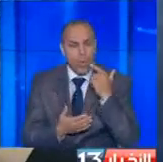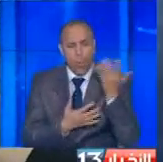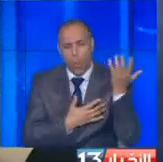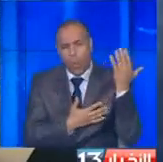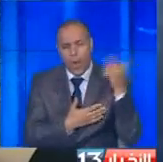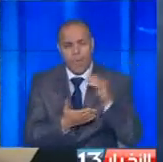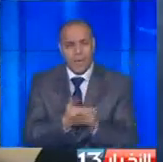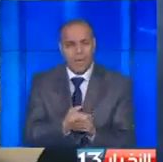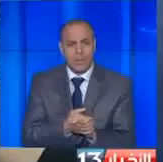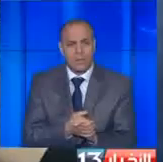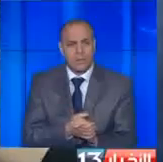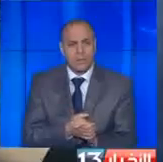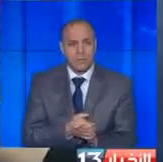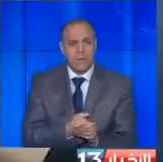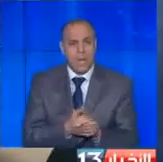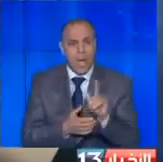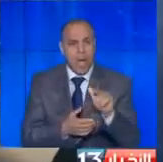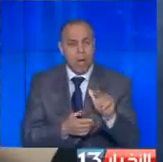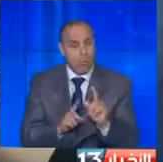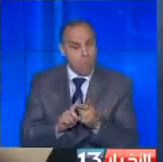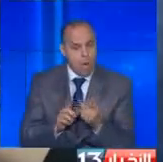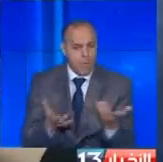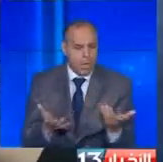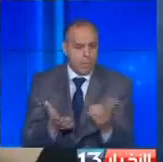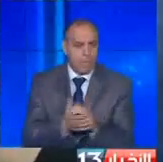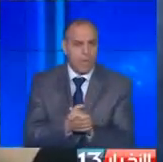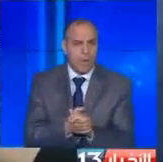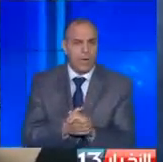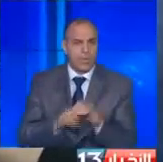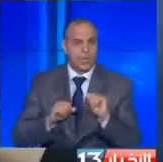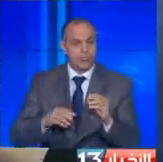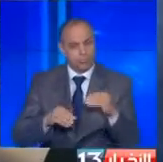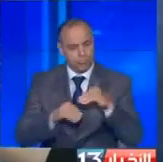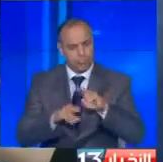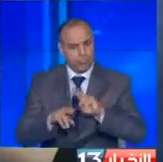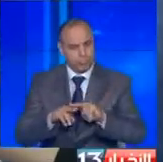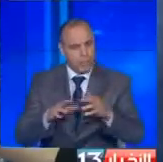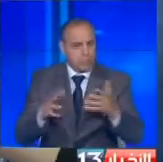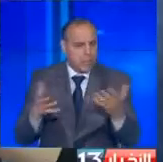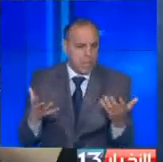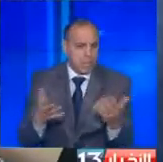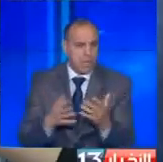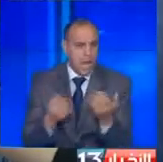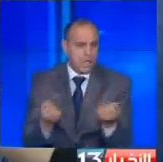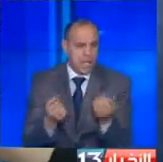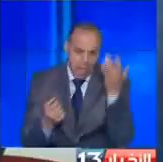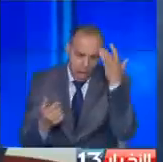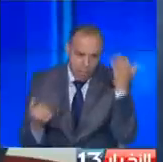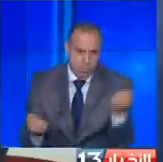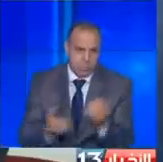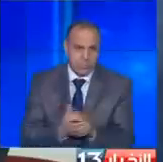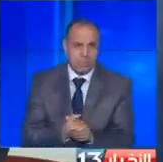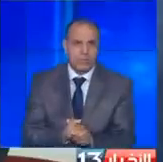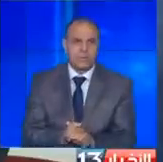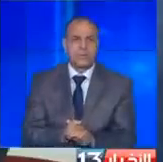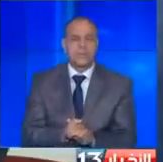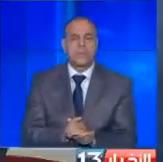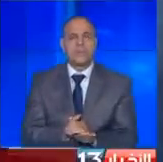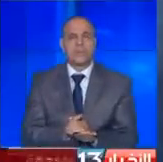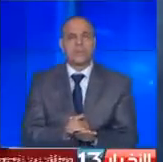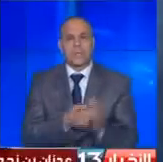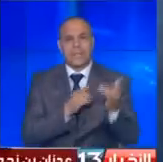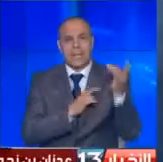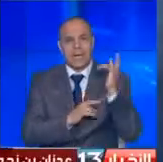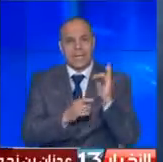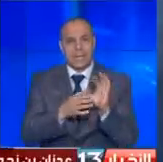القديمه العتيقه اللي هما عندهم اون امبورطونس، ينجموا نوظفوهم باغ اكزومبل في انشطه ثقافيه. التراث اذا كان ما